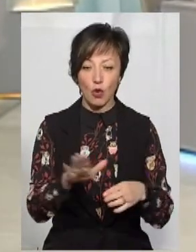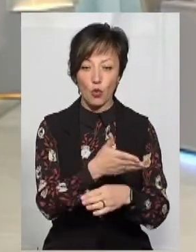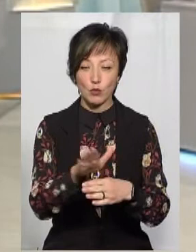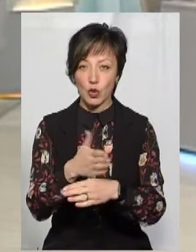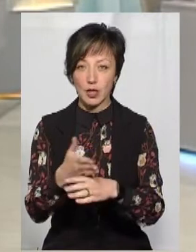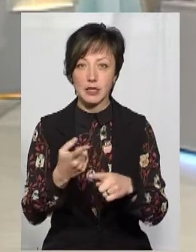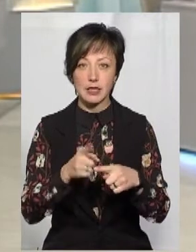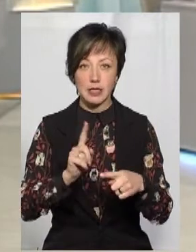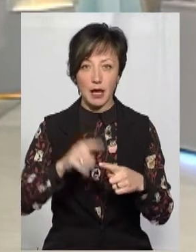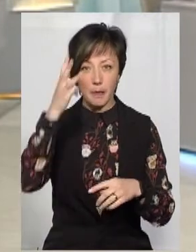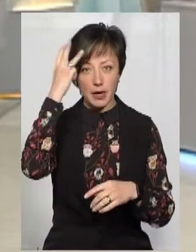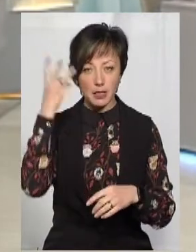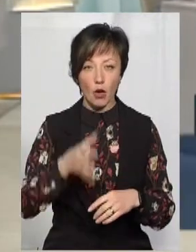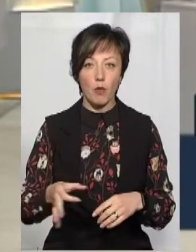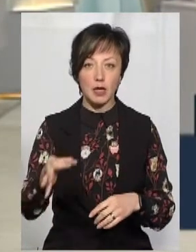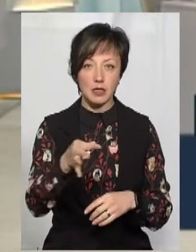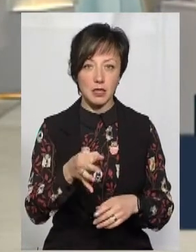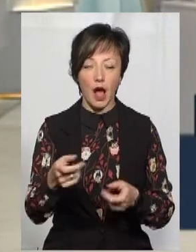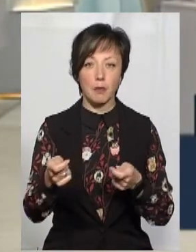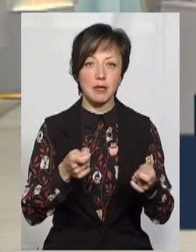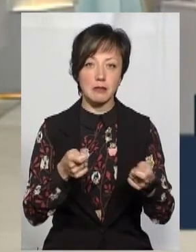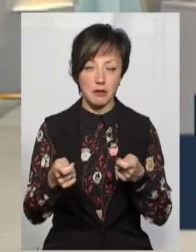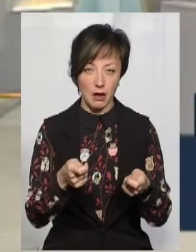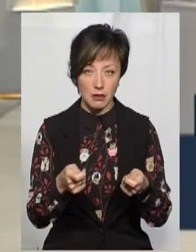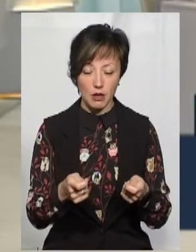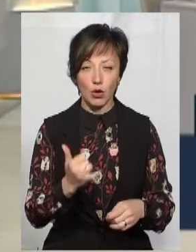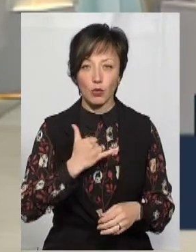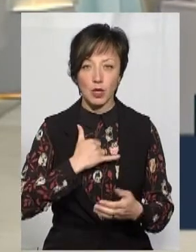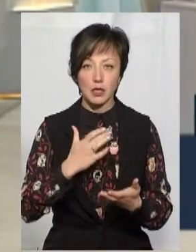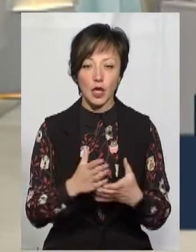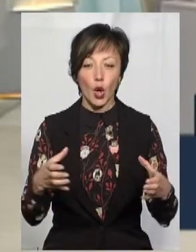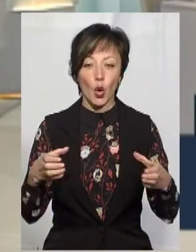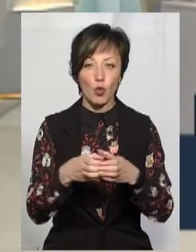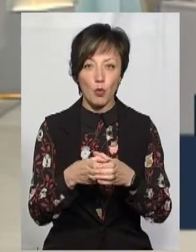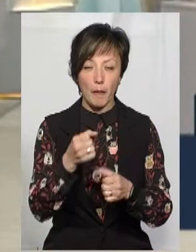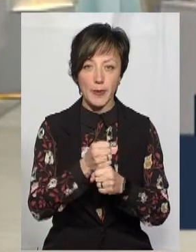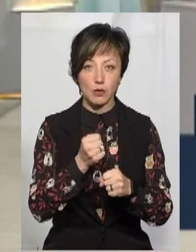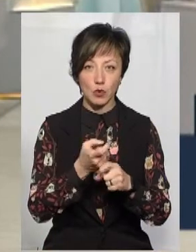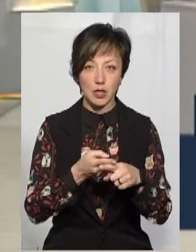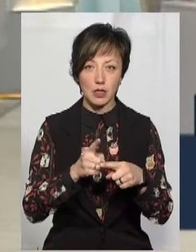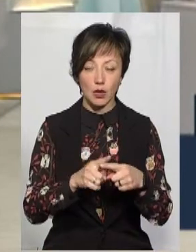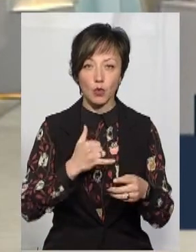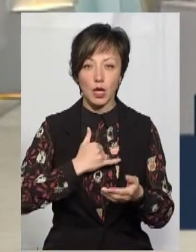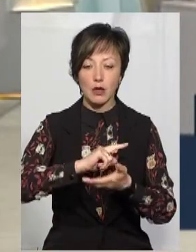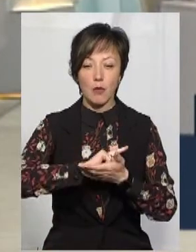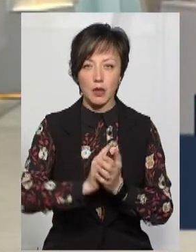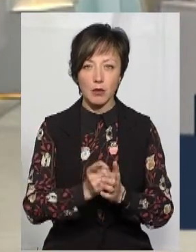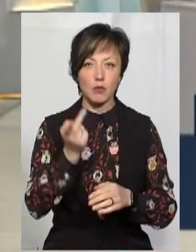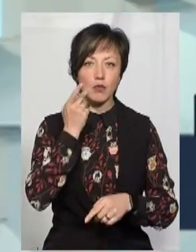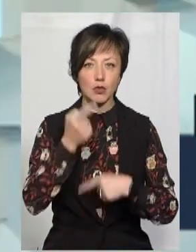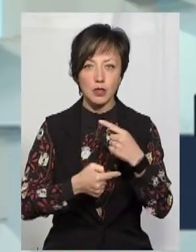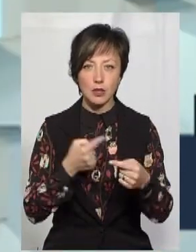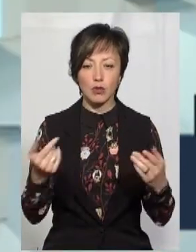всіх цих засобів – це є Хмельницька обласна державна адміністрація. У нас є група, яка працює над цим, у нас оперативно, постійно